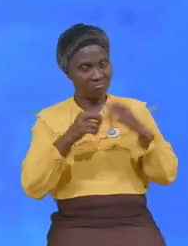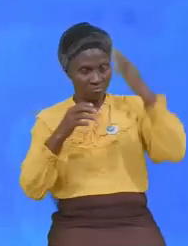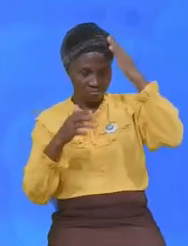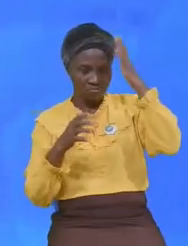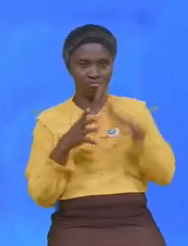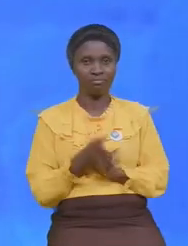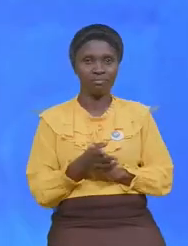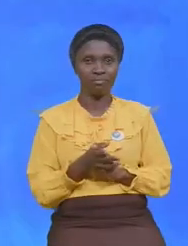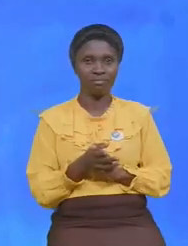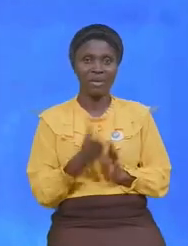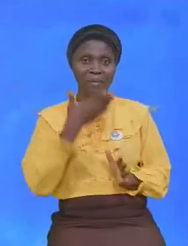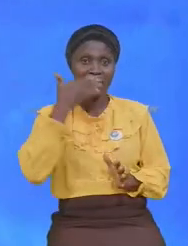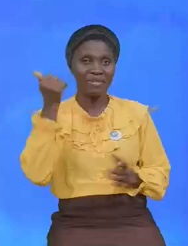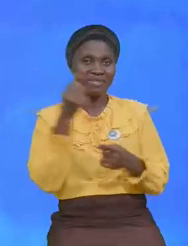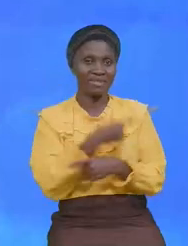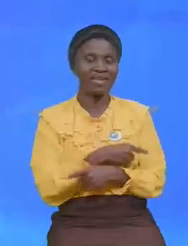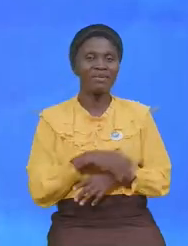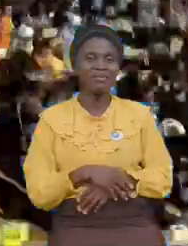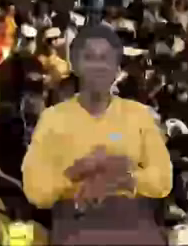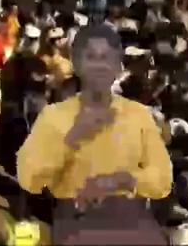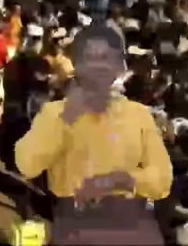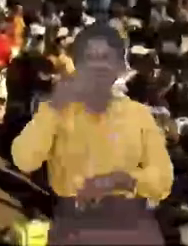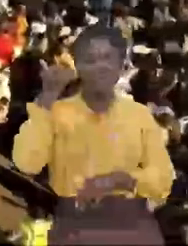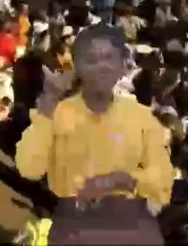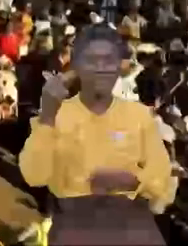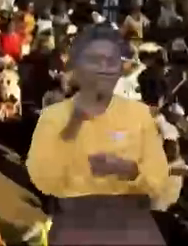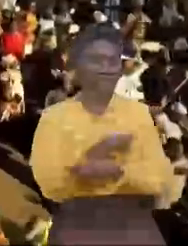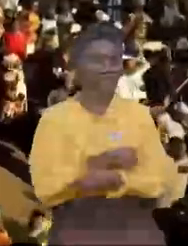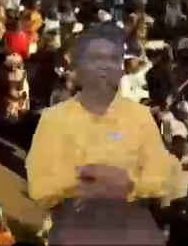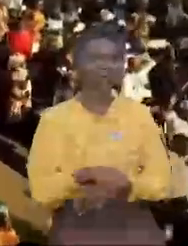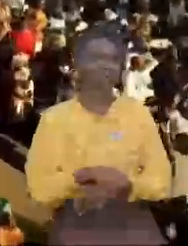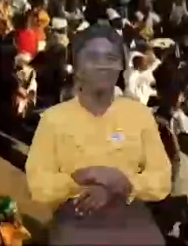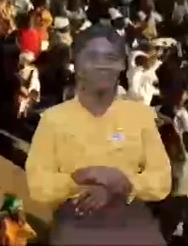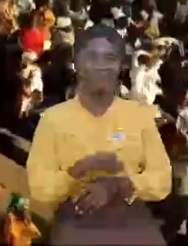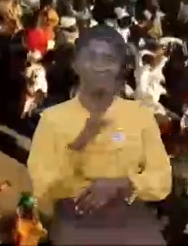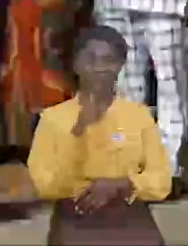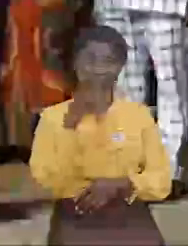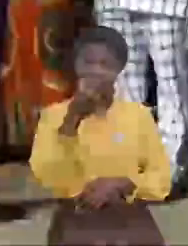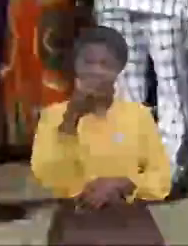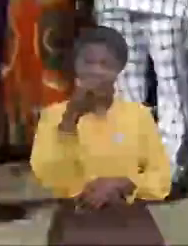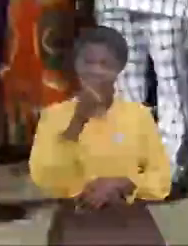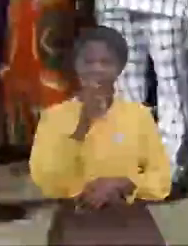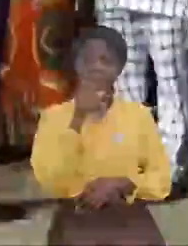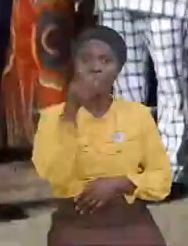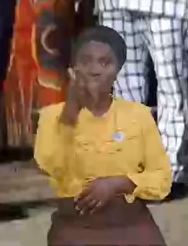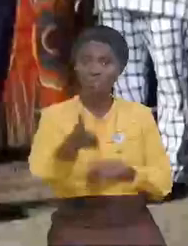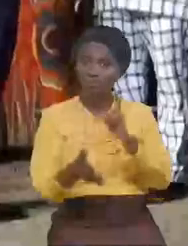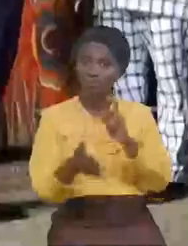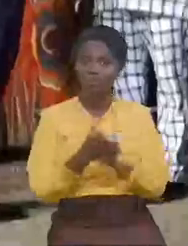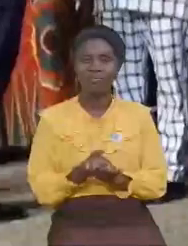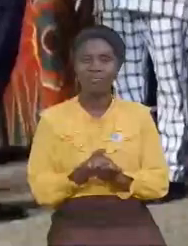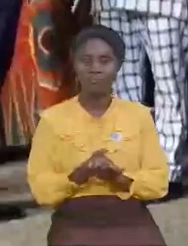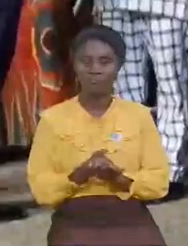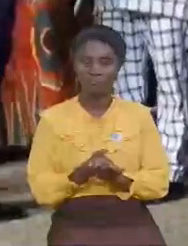Le meilleur jour. Le meilleur jour. Où es-tu? Le meilleur jour.